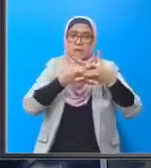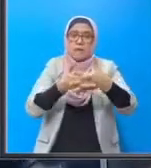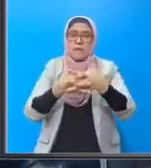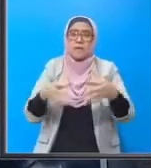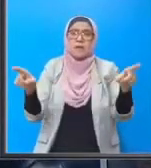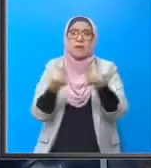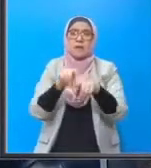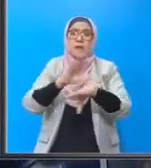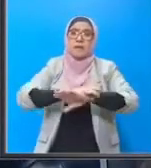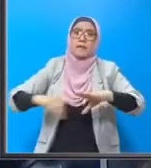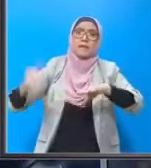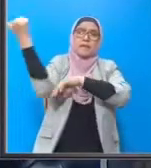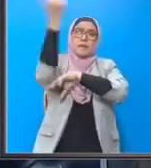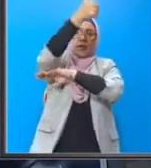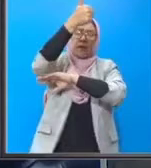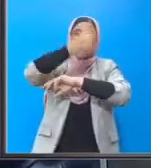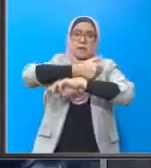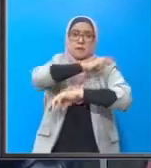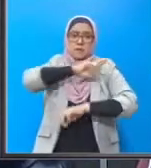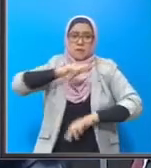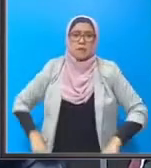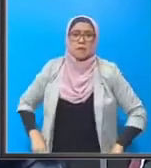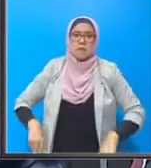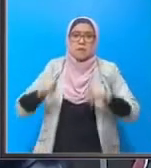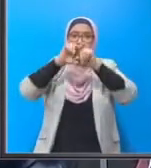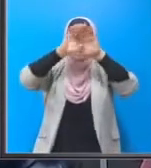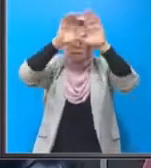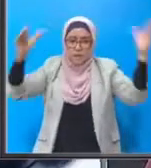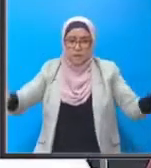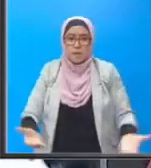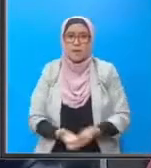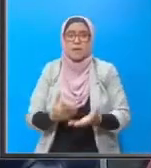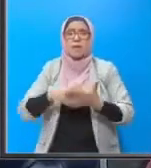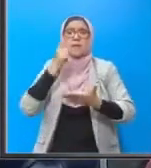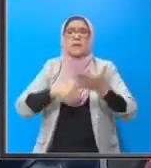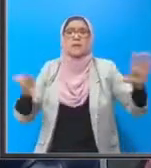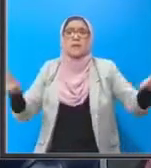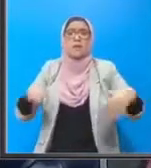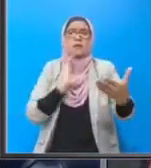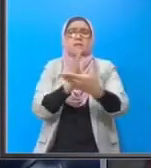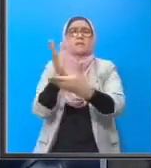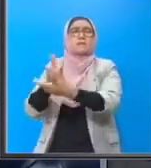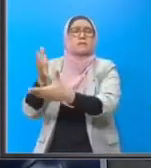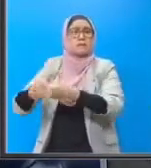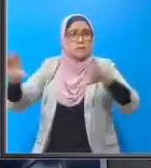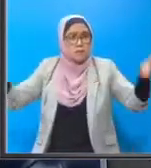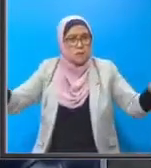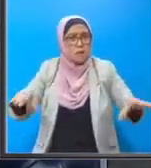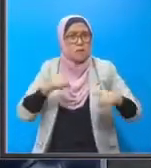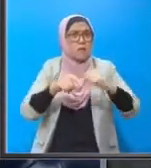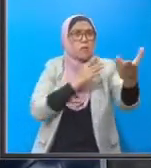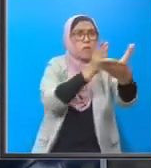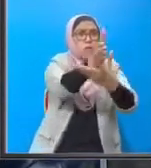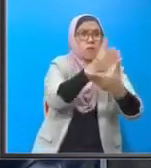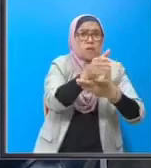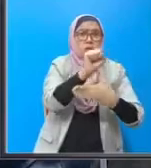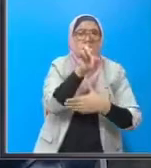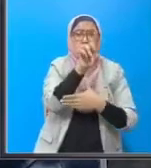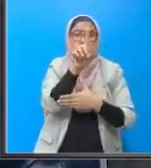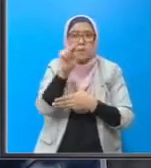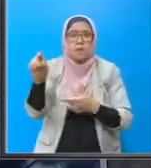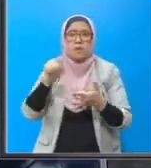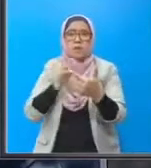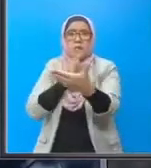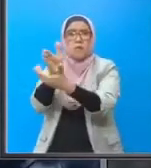Menjadi Raja dalam dunia apa yang di anak buah diamond di anak sedang sudah Diana sedang-sedang di anak buah ke atas Libya